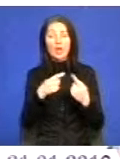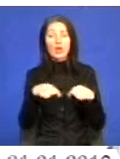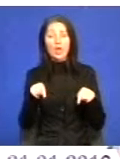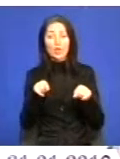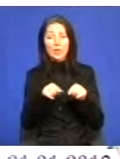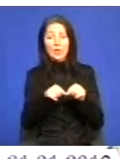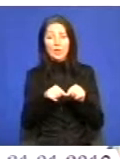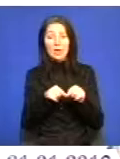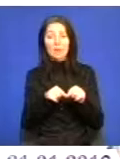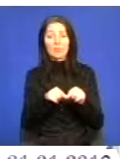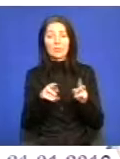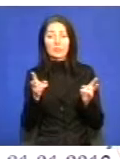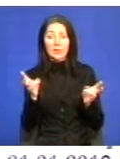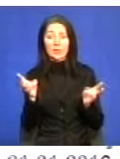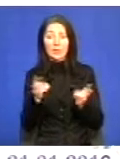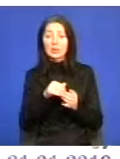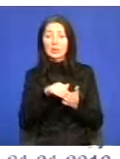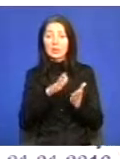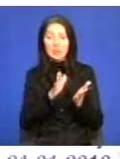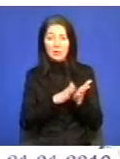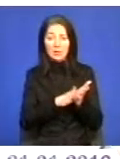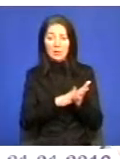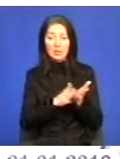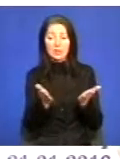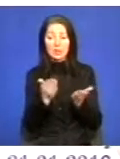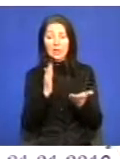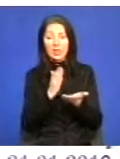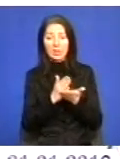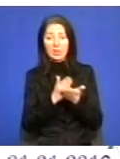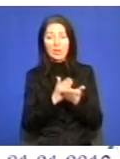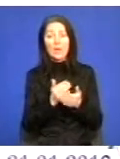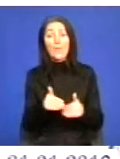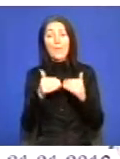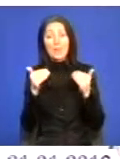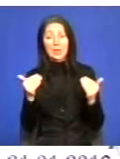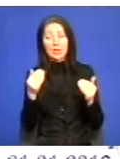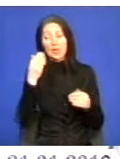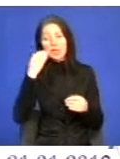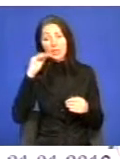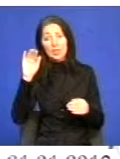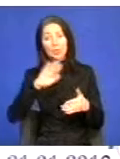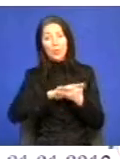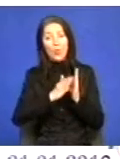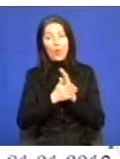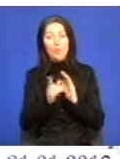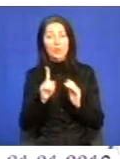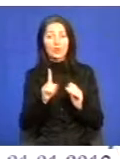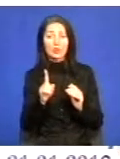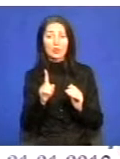організована належна реєстрація, де є більші і кращі умови